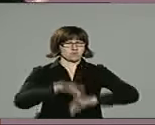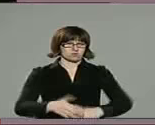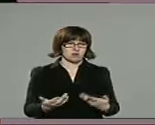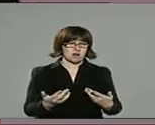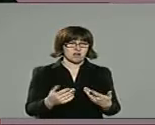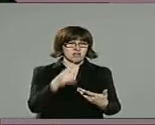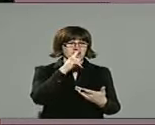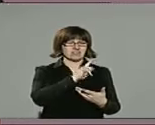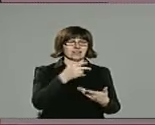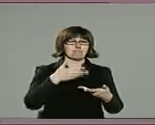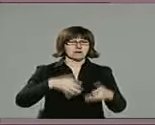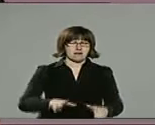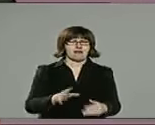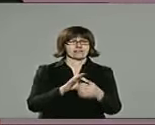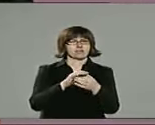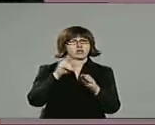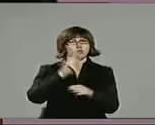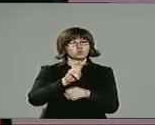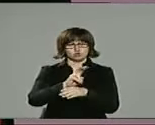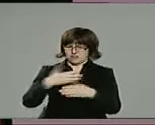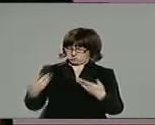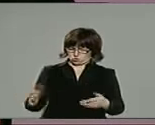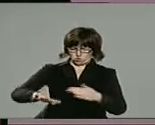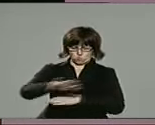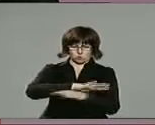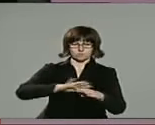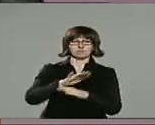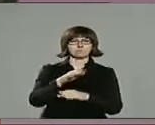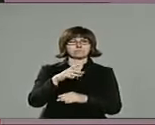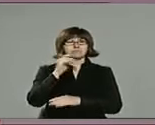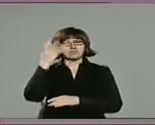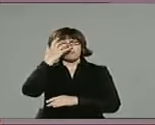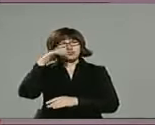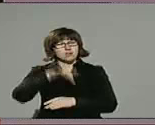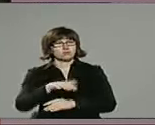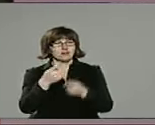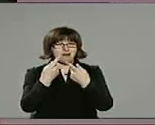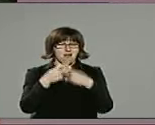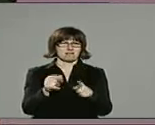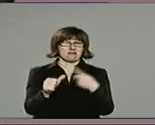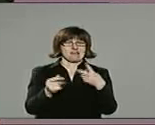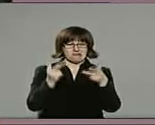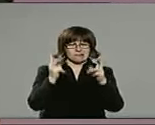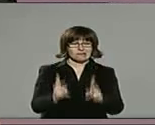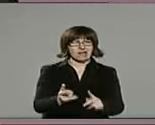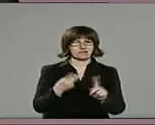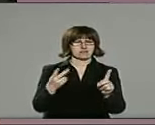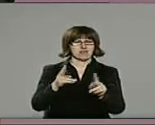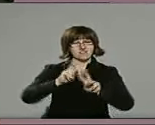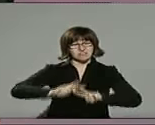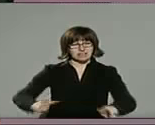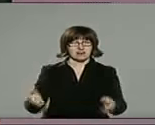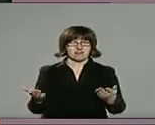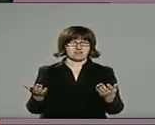nicht abfinden will mit den Zuständen, die er vorfindet, wer eine Vorstellung von einem anderen, gerechteren,